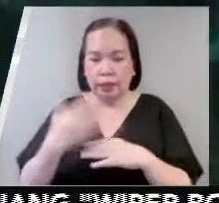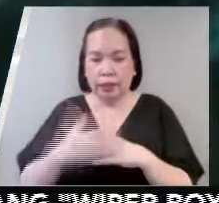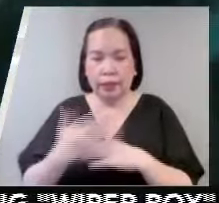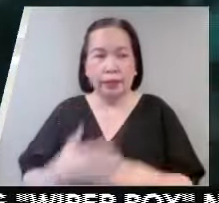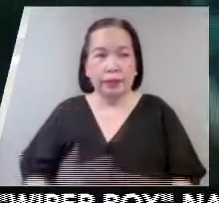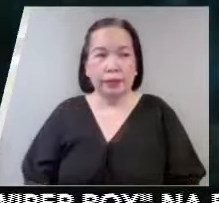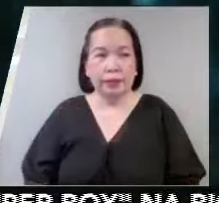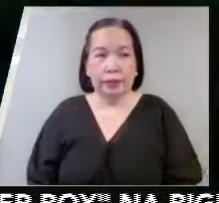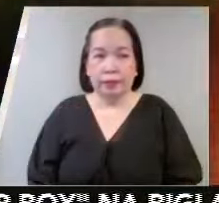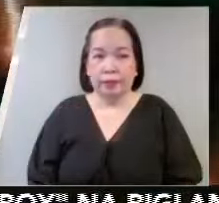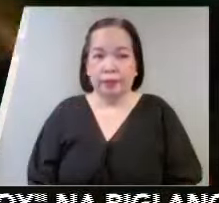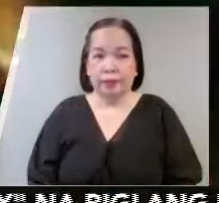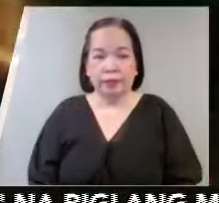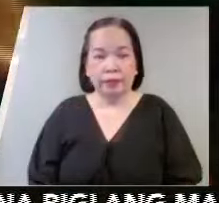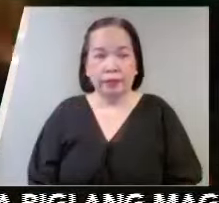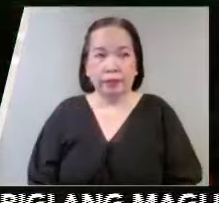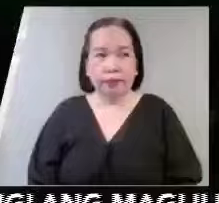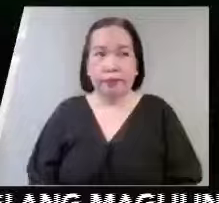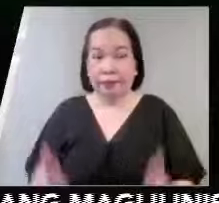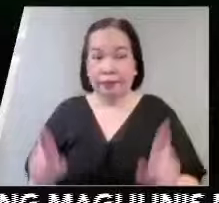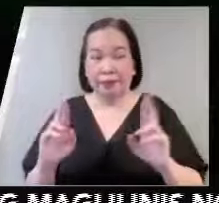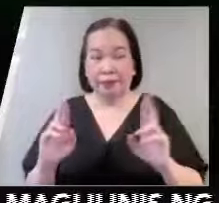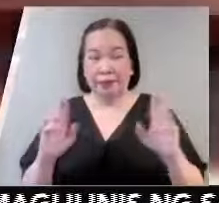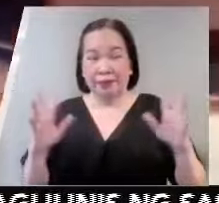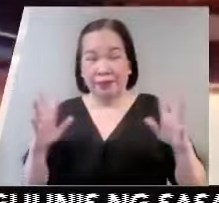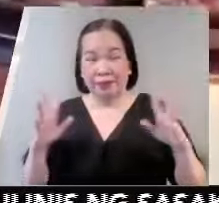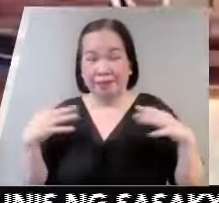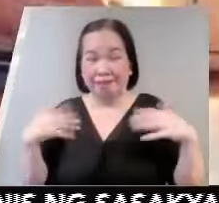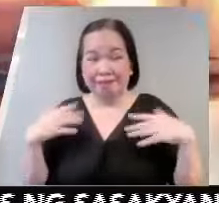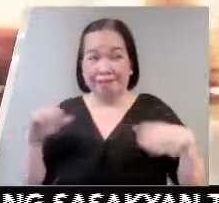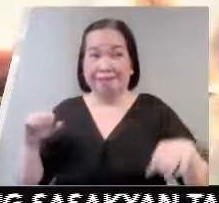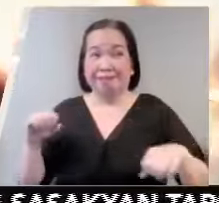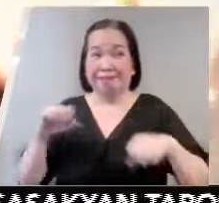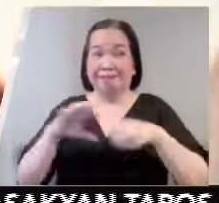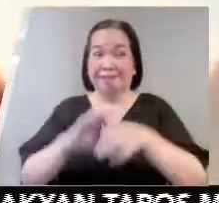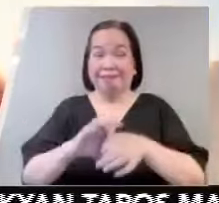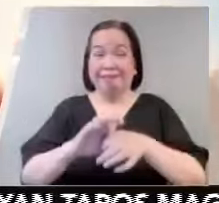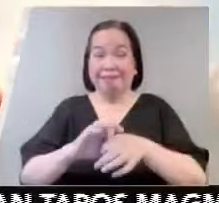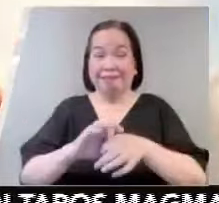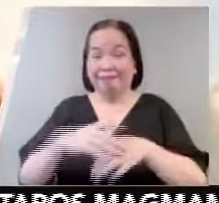Let's bus in!